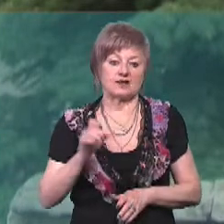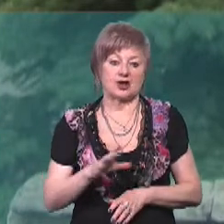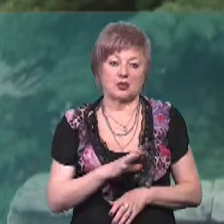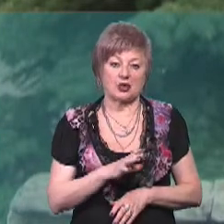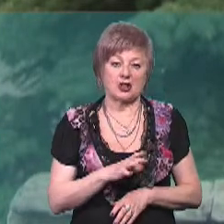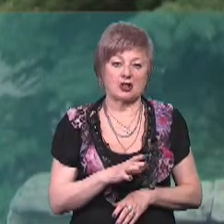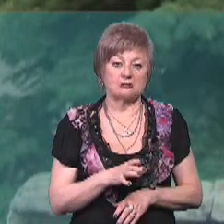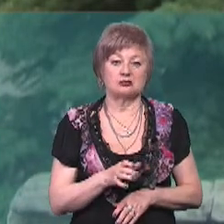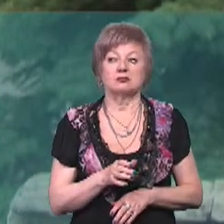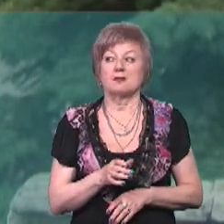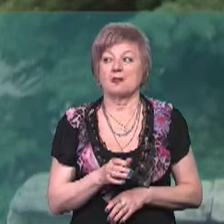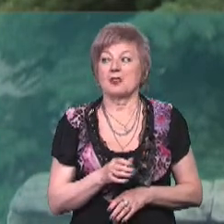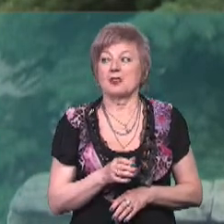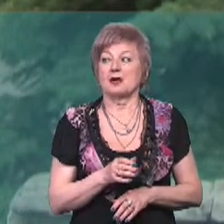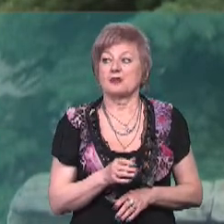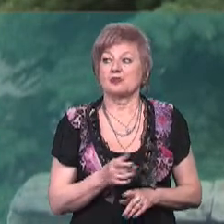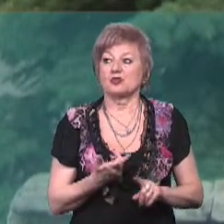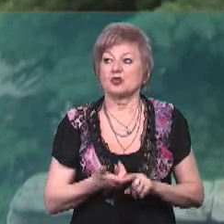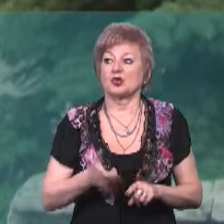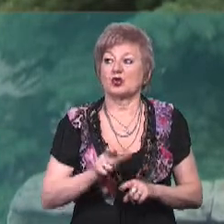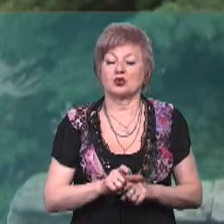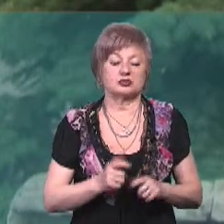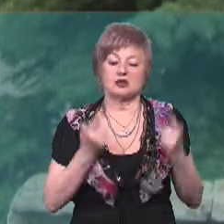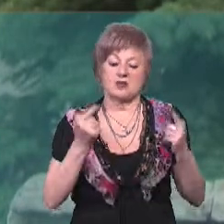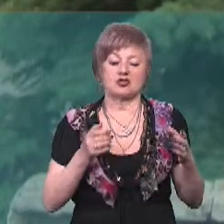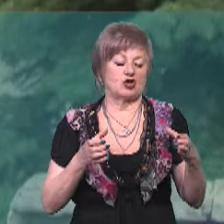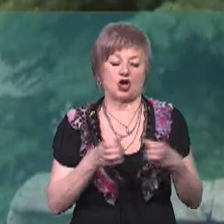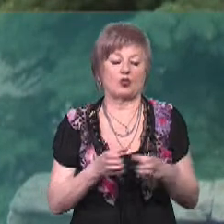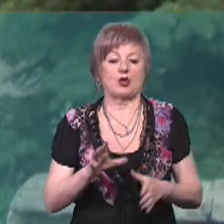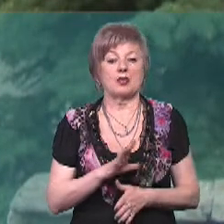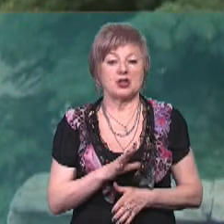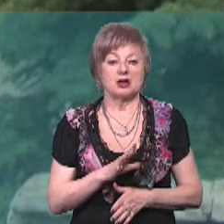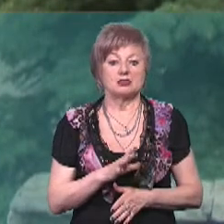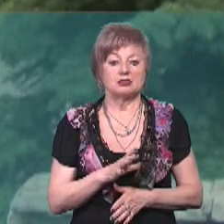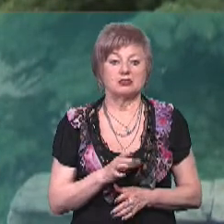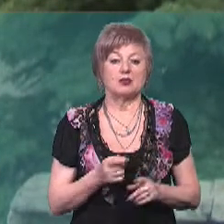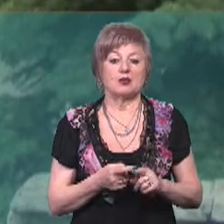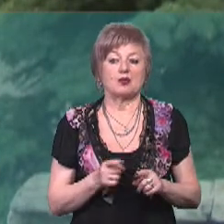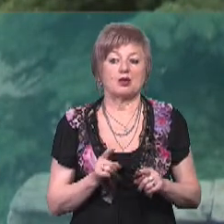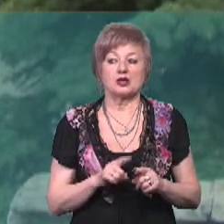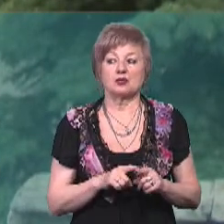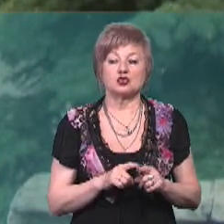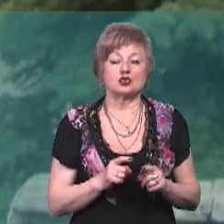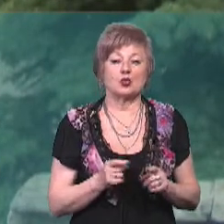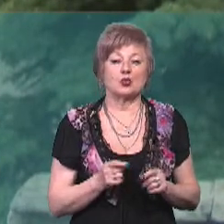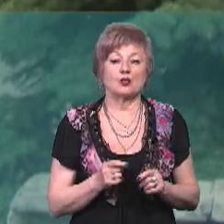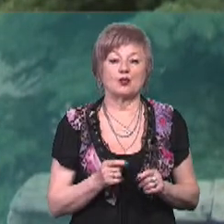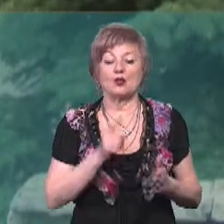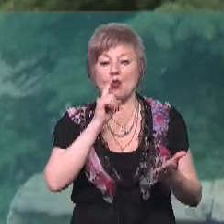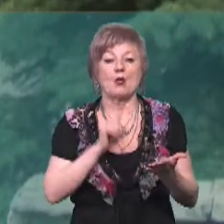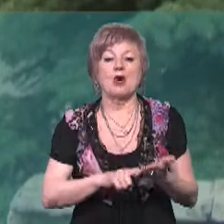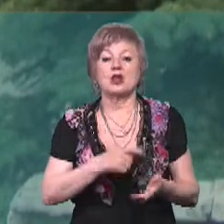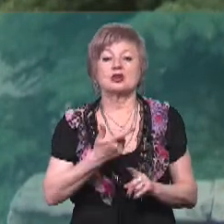точно казати цифру. Ну, дуже велика група була, потужна тоді. Тому що попало дуже